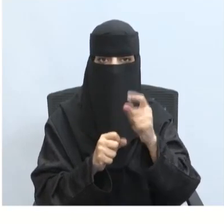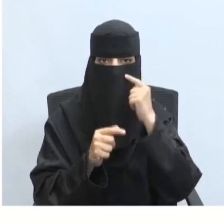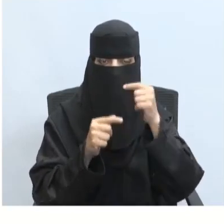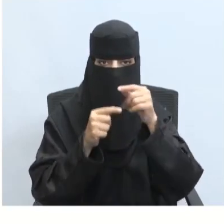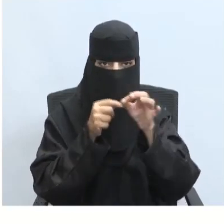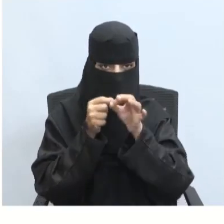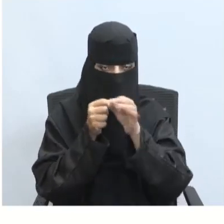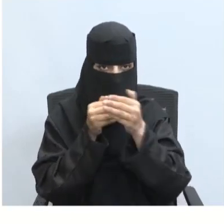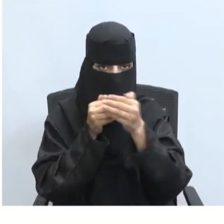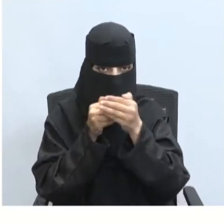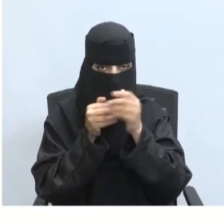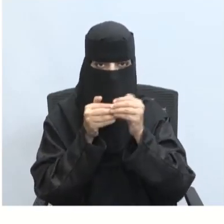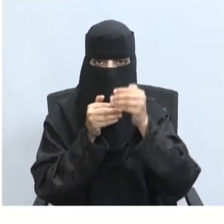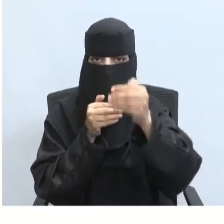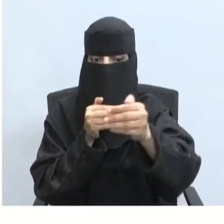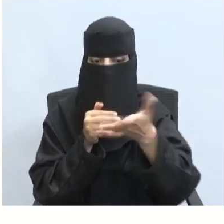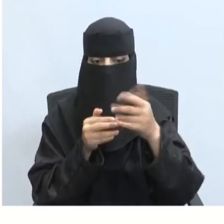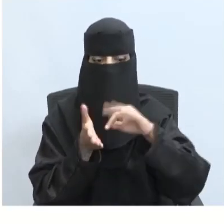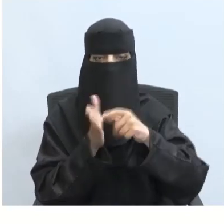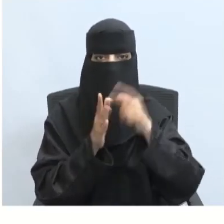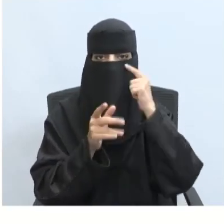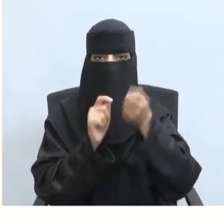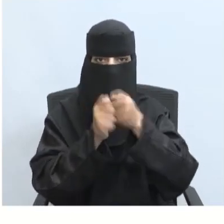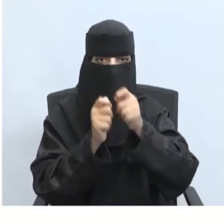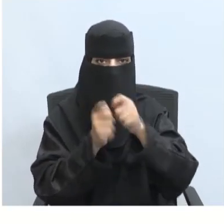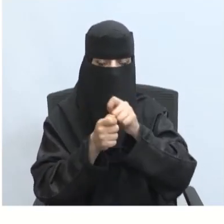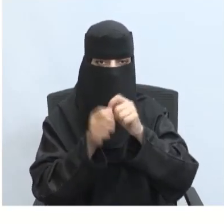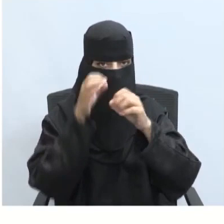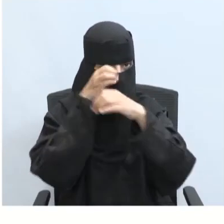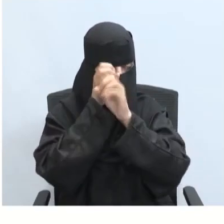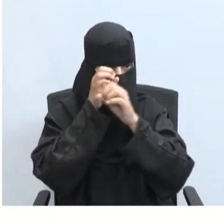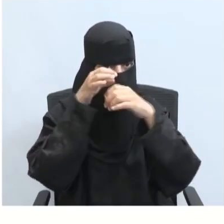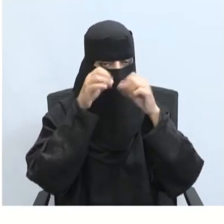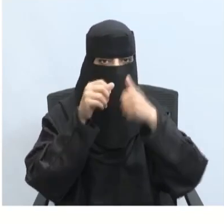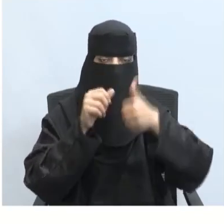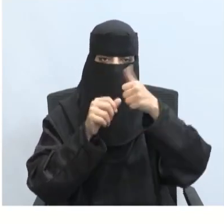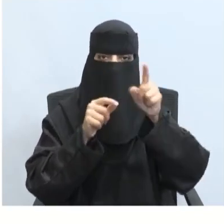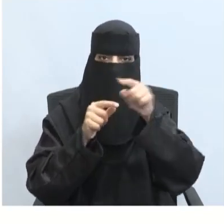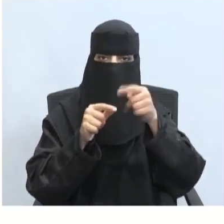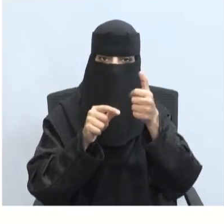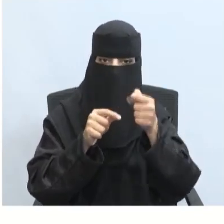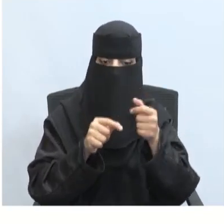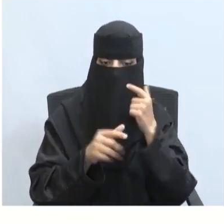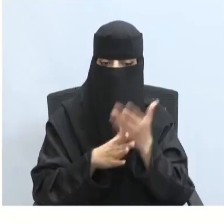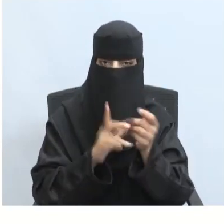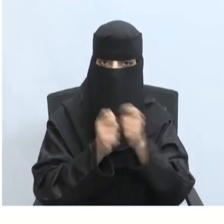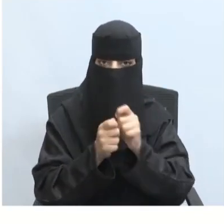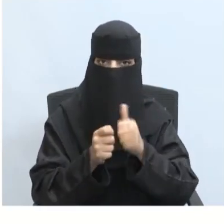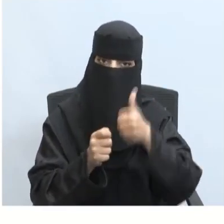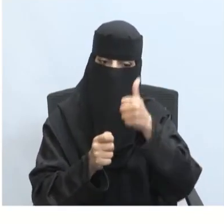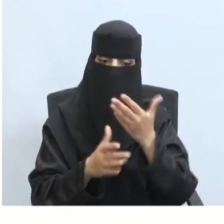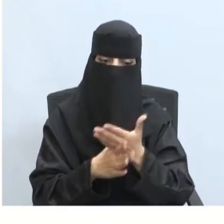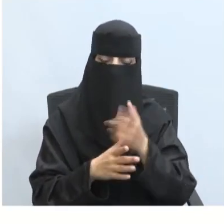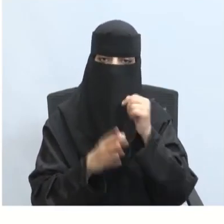النظر وطول النظر وكيف تصحح عدسات النظارات هذه العيوب ايضا توضح المقصود